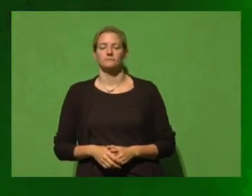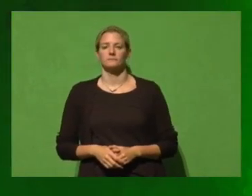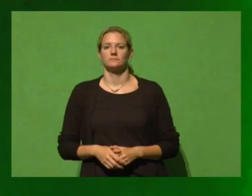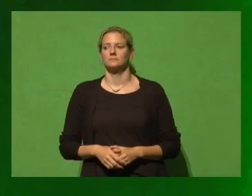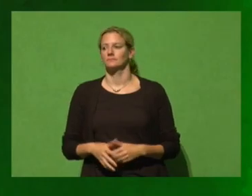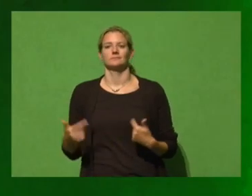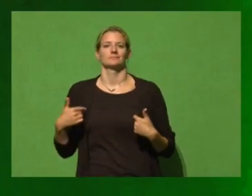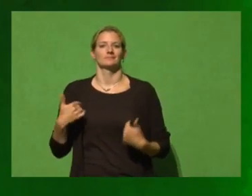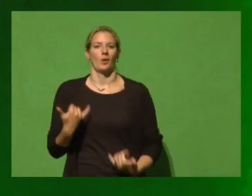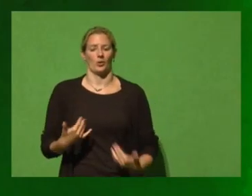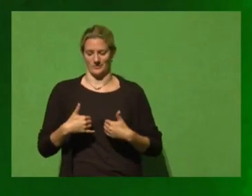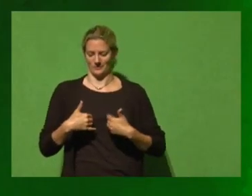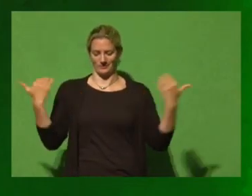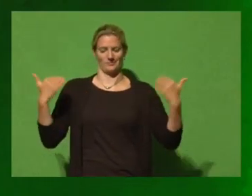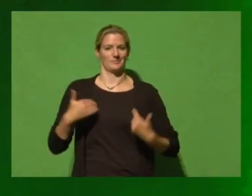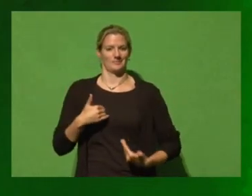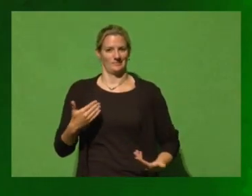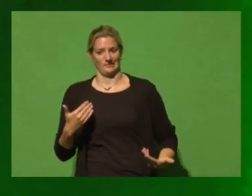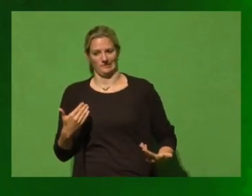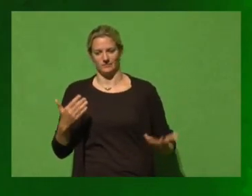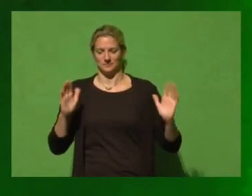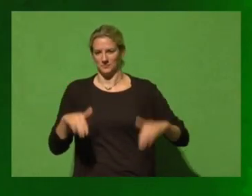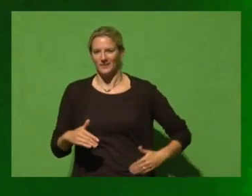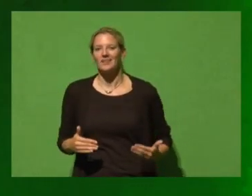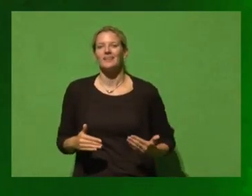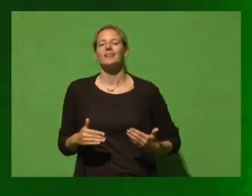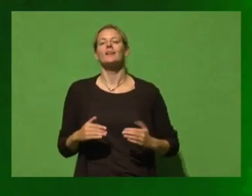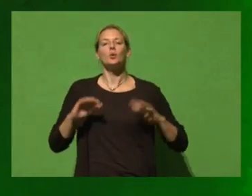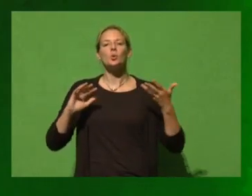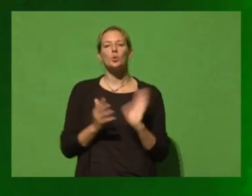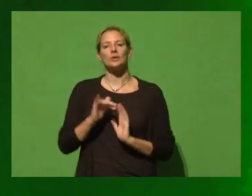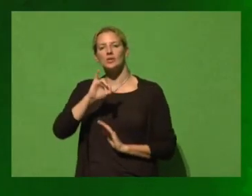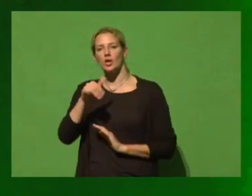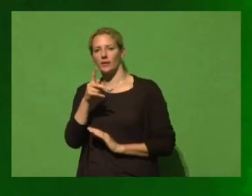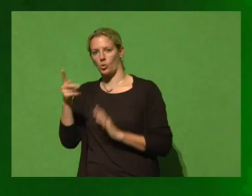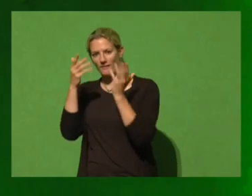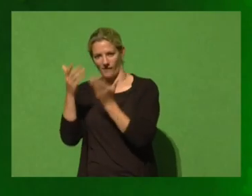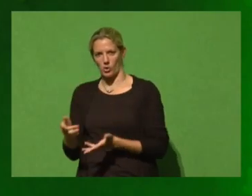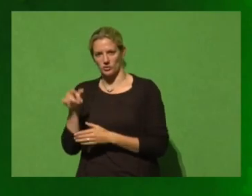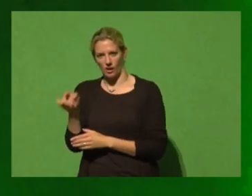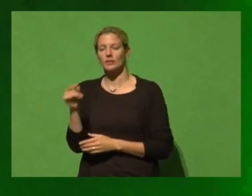Heute bin ich die gespaltene Persönlichkeit. Ich stelle Jenny Krüger vor. Sie ist die